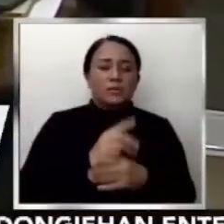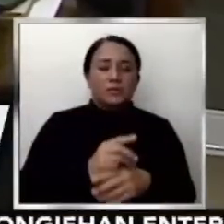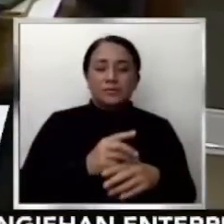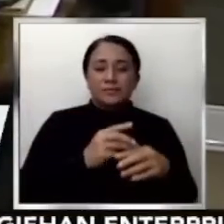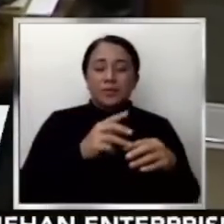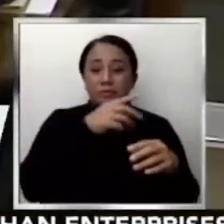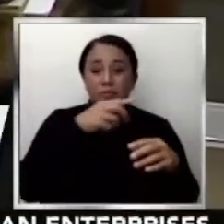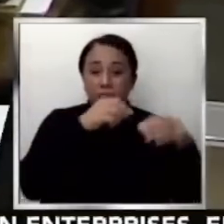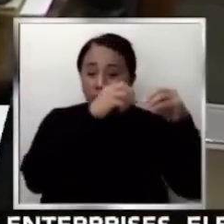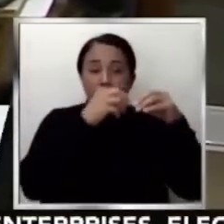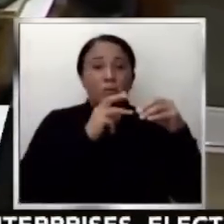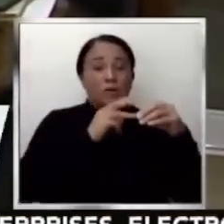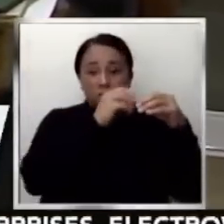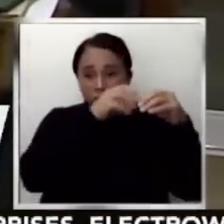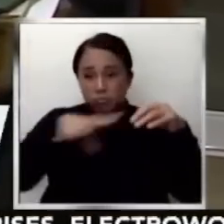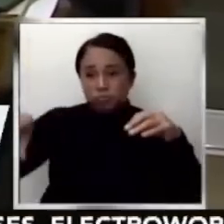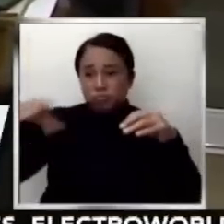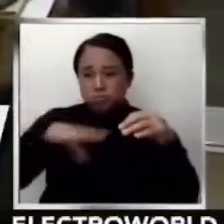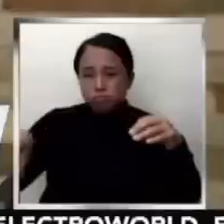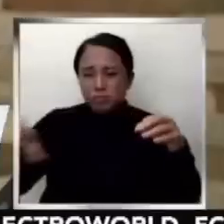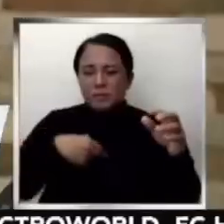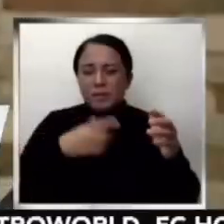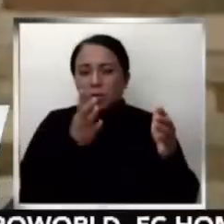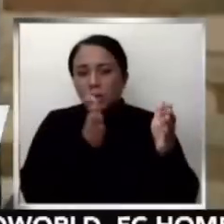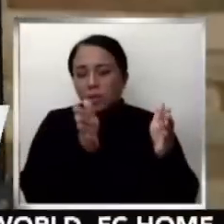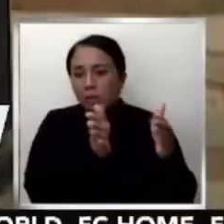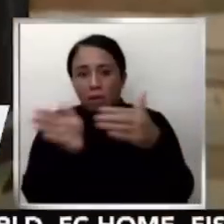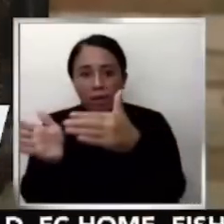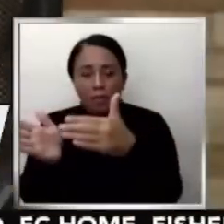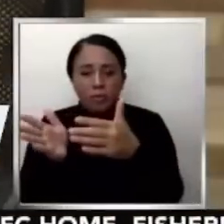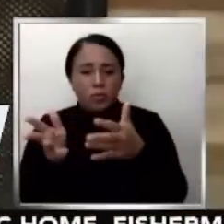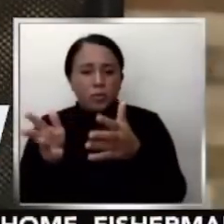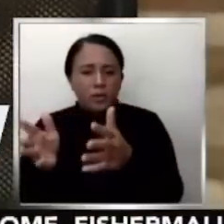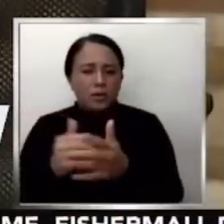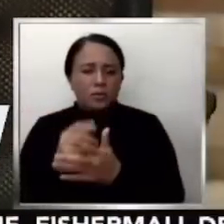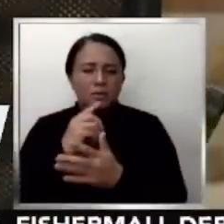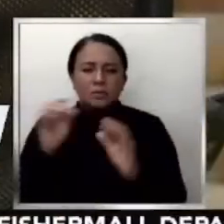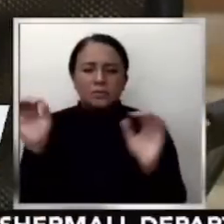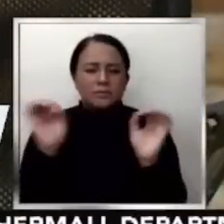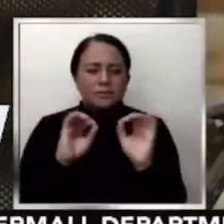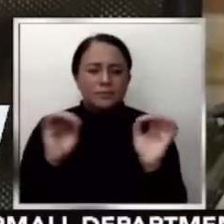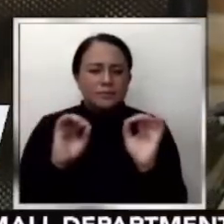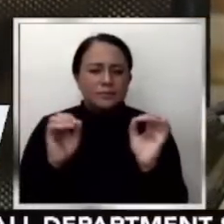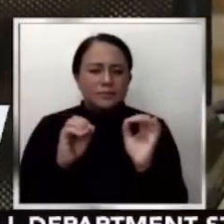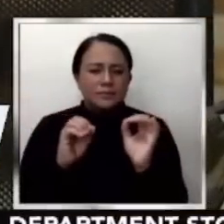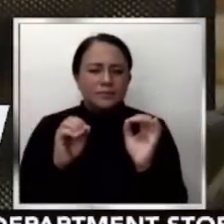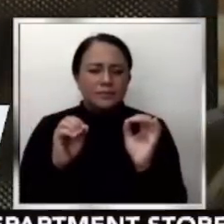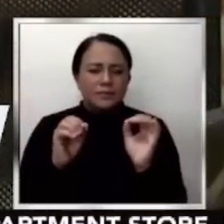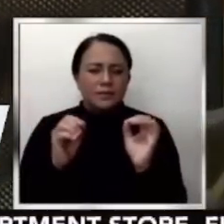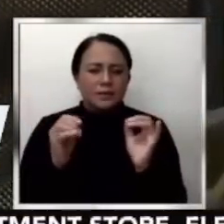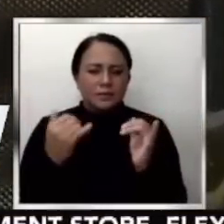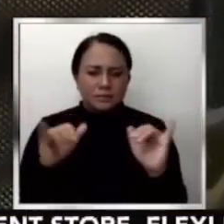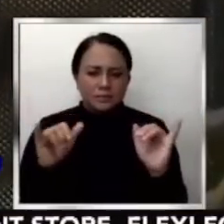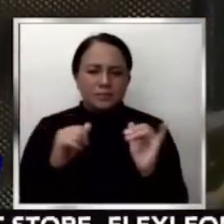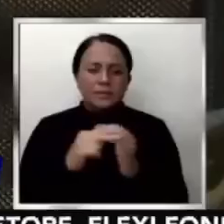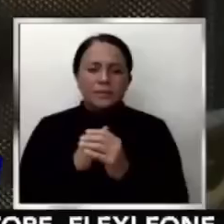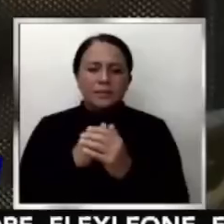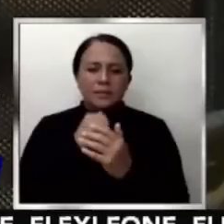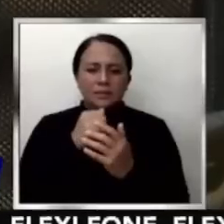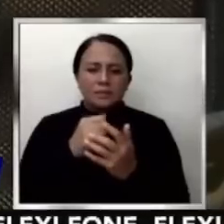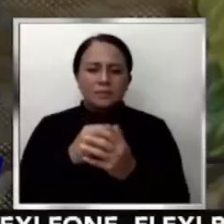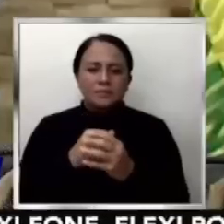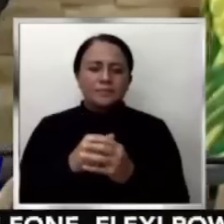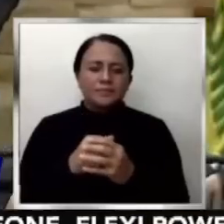dahil diversionary dam lang ang Bustos. Kahit wala siyang sira, wala siyang kakayanan na pigilan yung lakas ng tubig